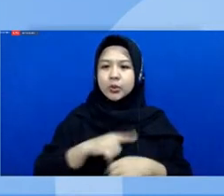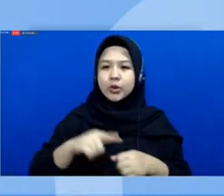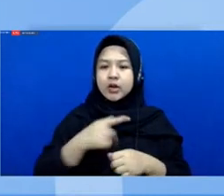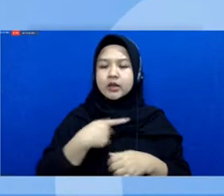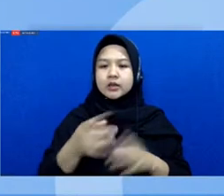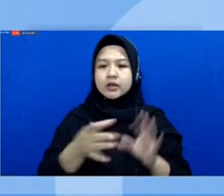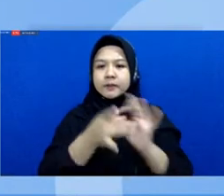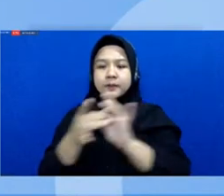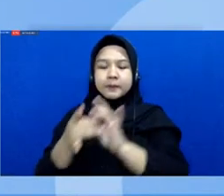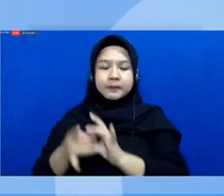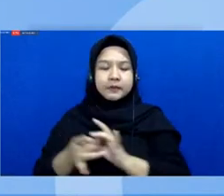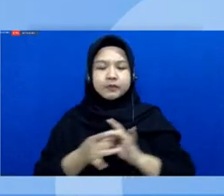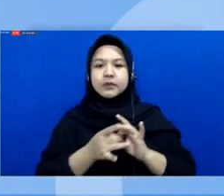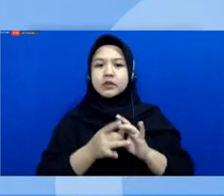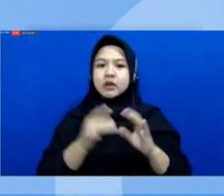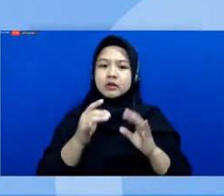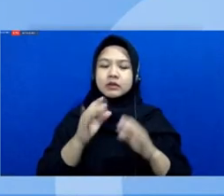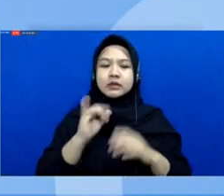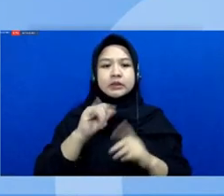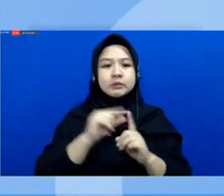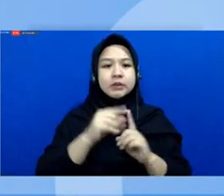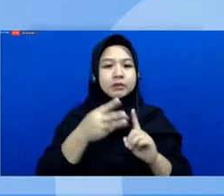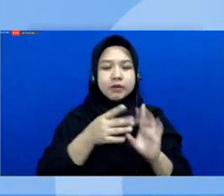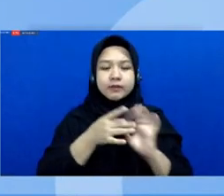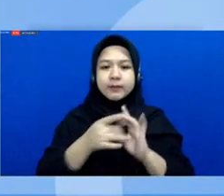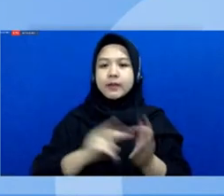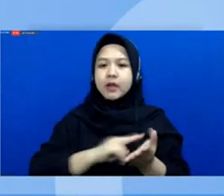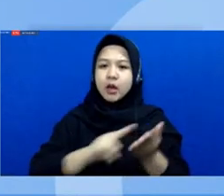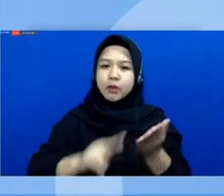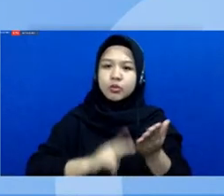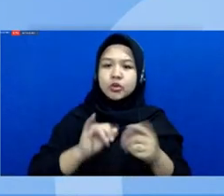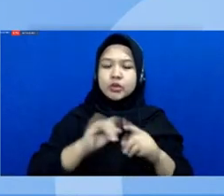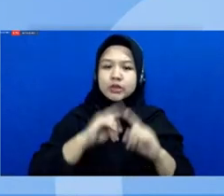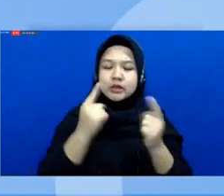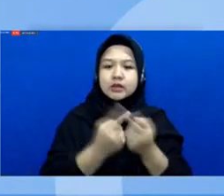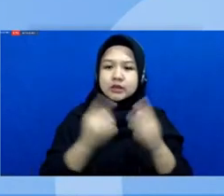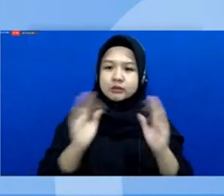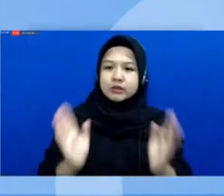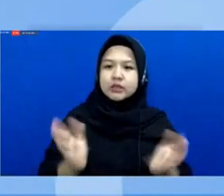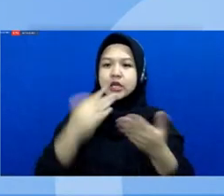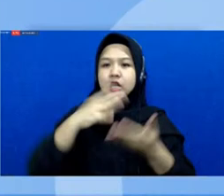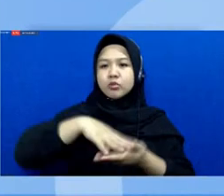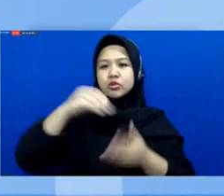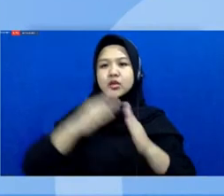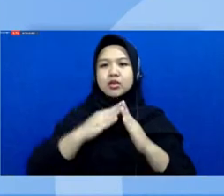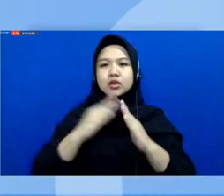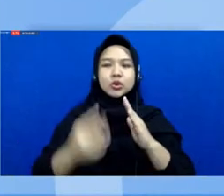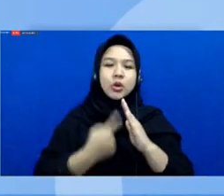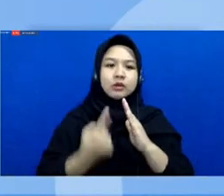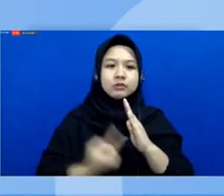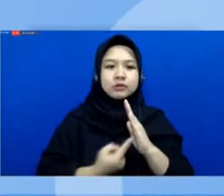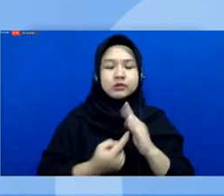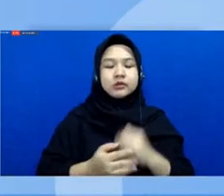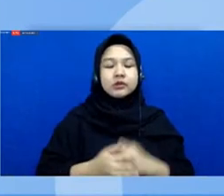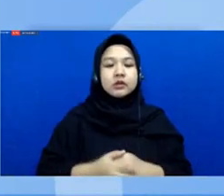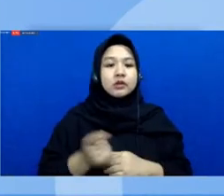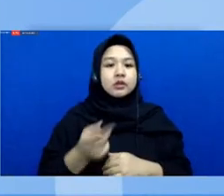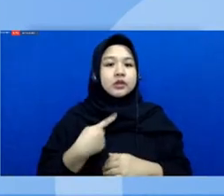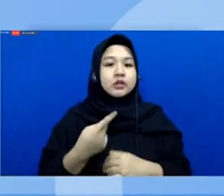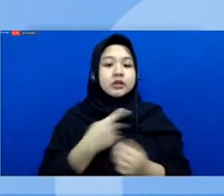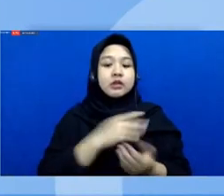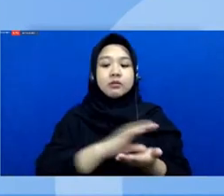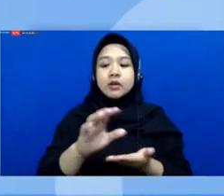bersama IPB, bersama kampus, bersama instansi untuk mendirikan pusat isolasi. Nah, itu treatment-nya. Nah, ini kita bagi.